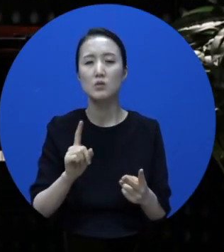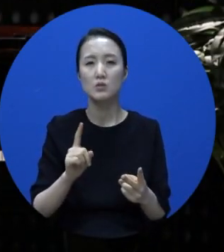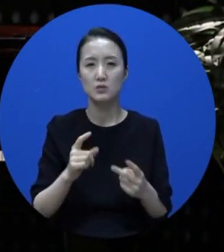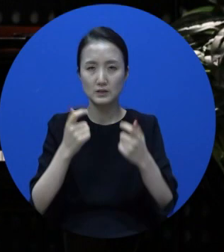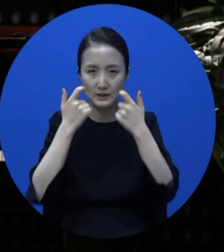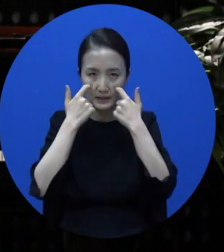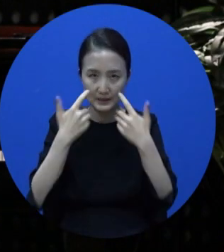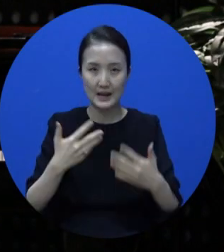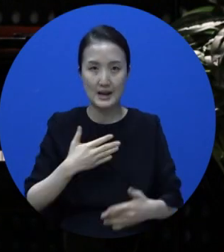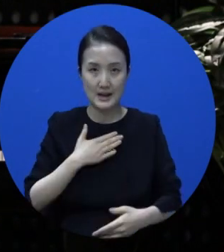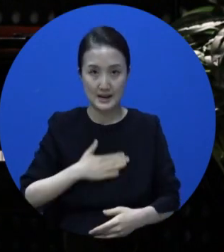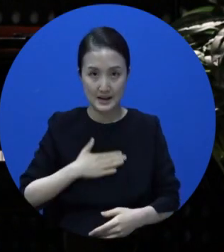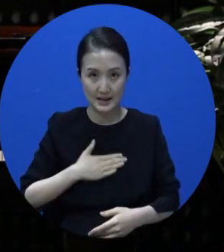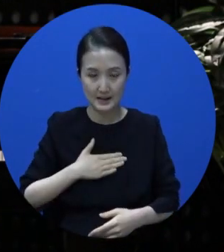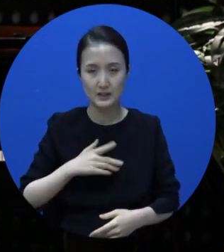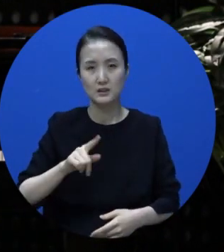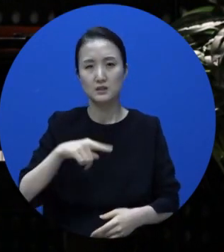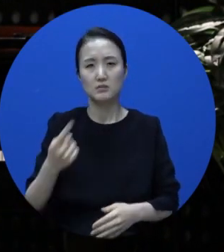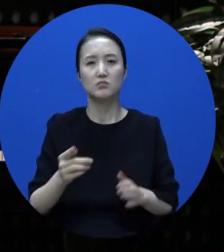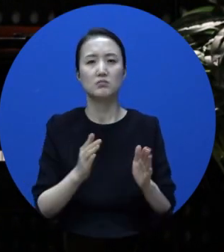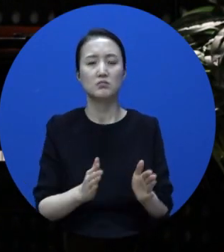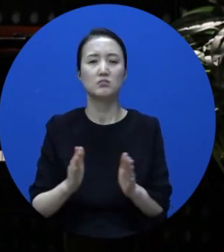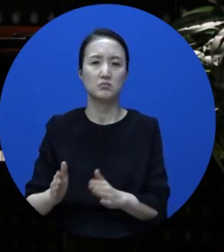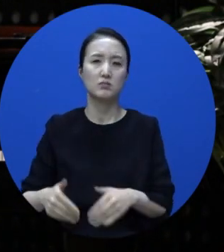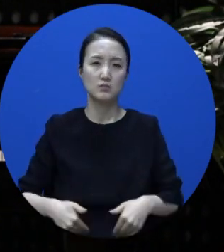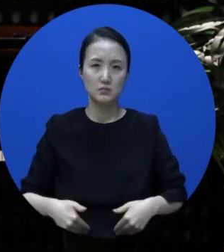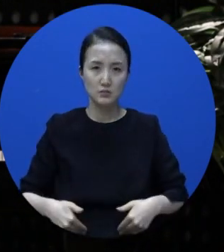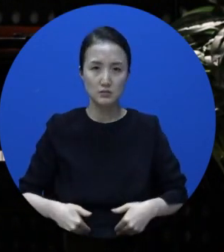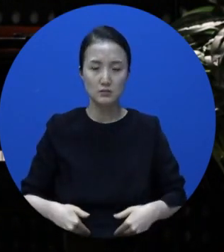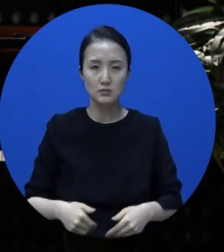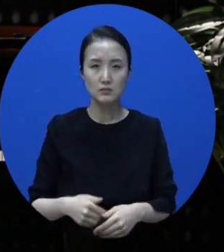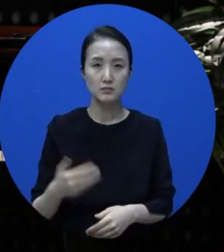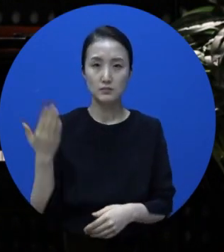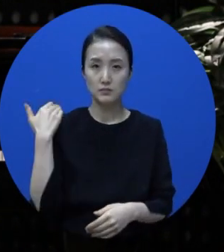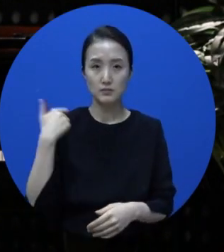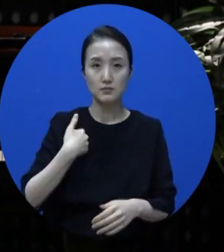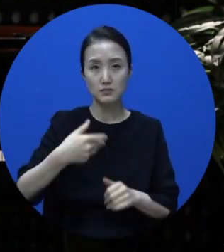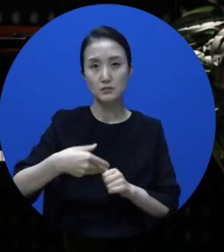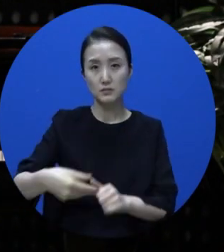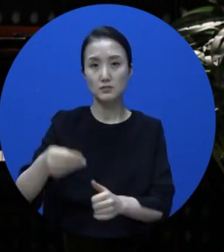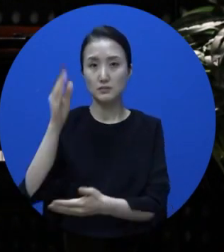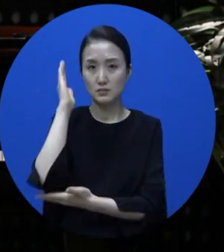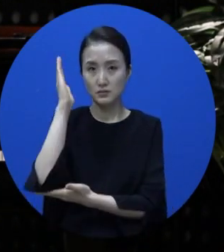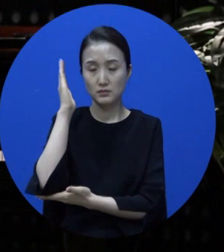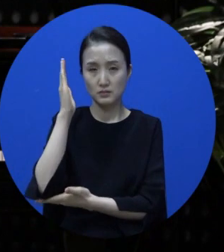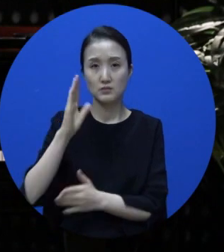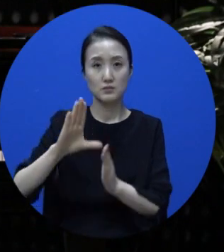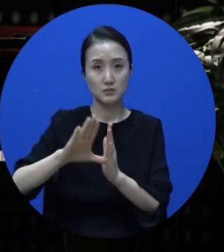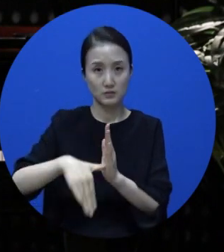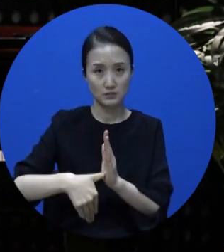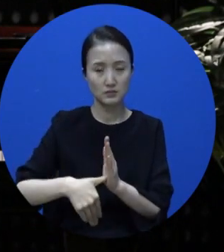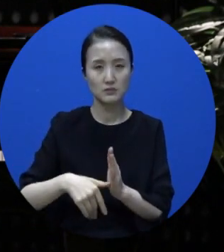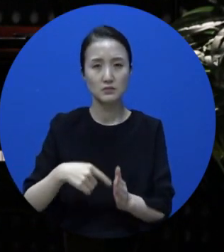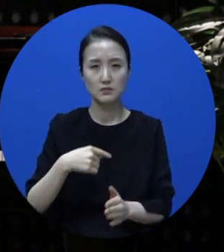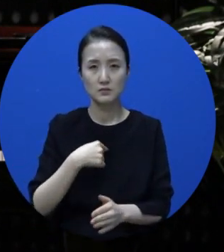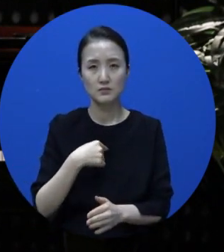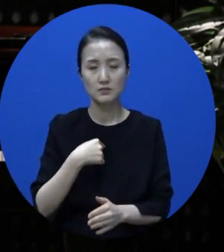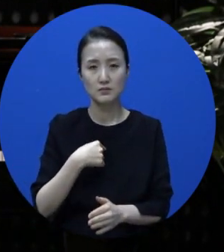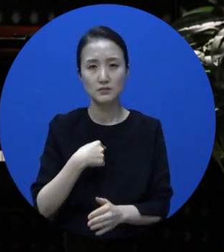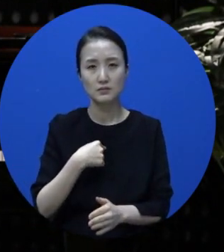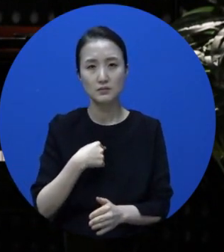지를 정확히 판단하고 우리는 준비를 해야 됩니다 제가 얼마전 한 기업 강연을